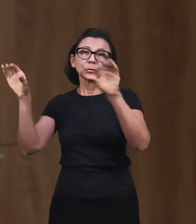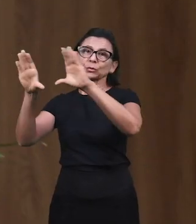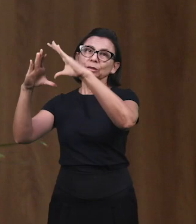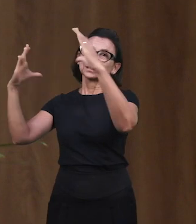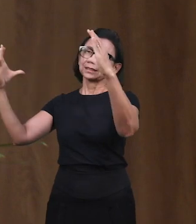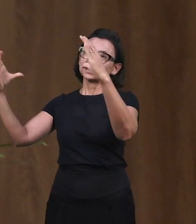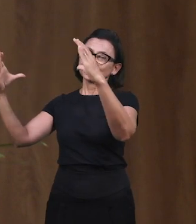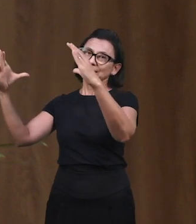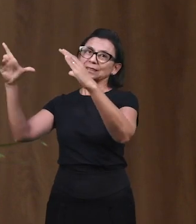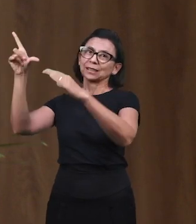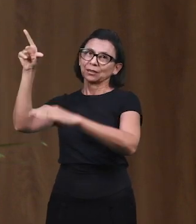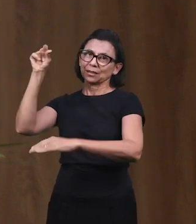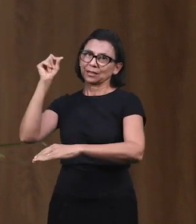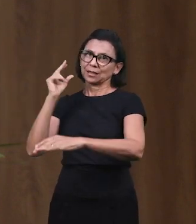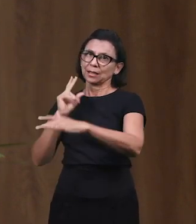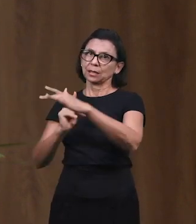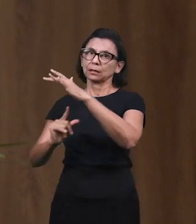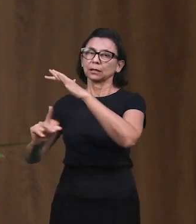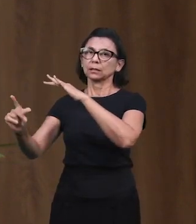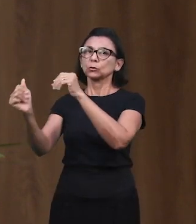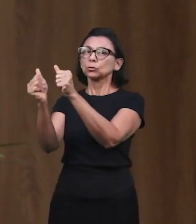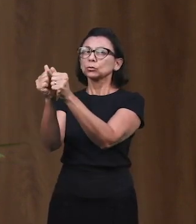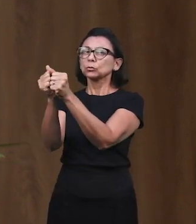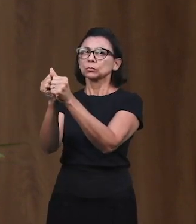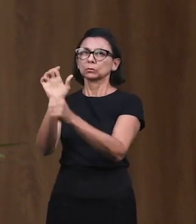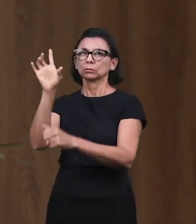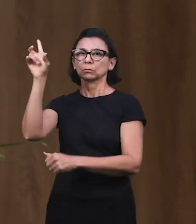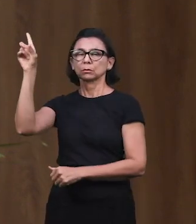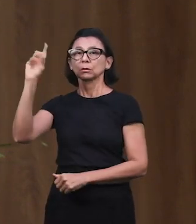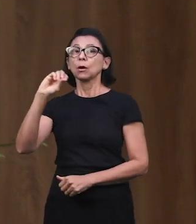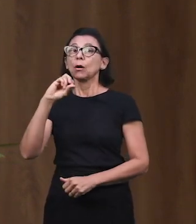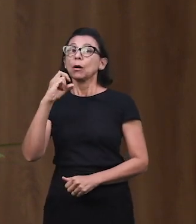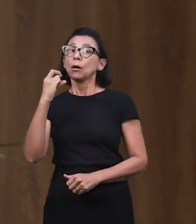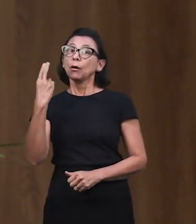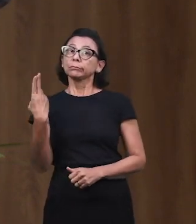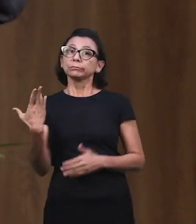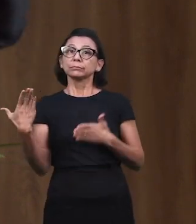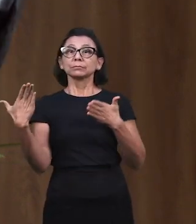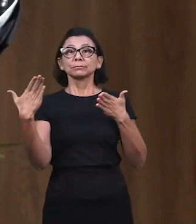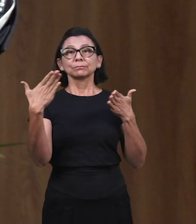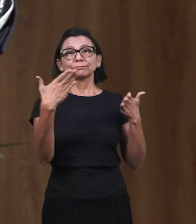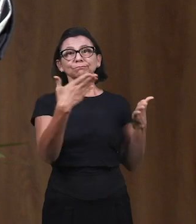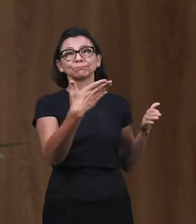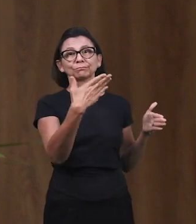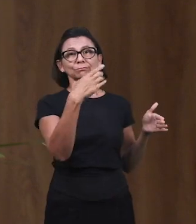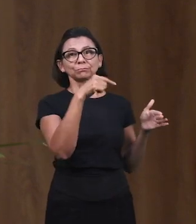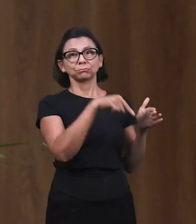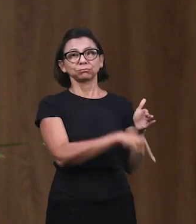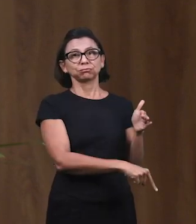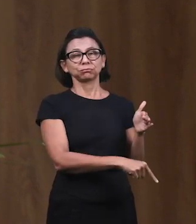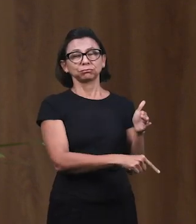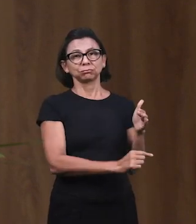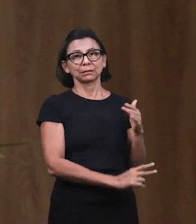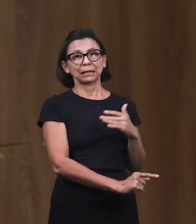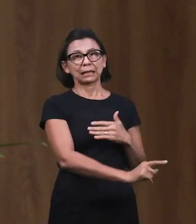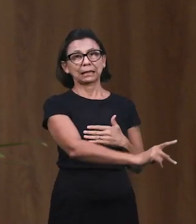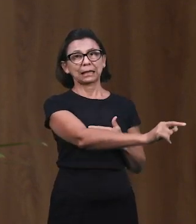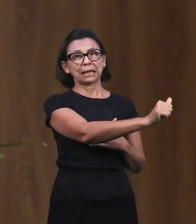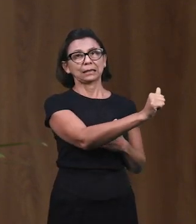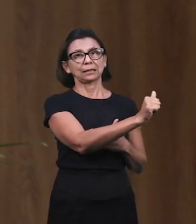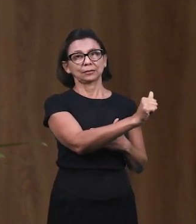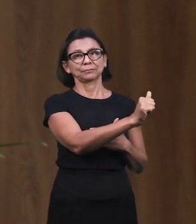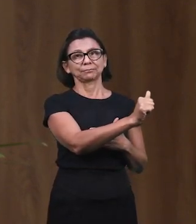Dieu ou ce qui est l'éternité sans Dieu. Et cette décision,